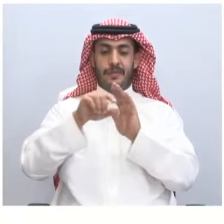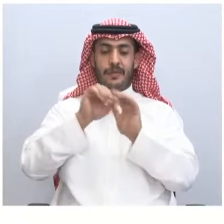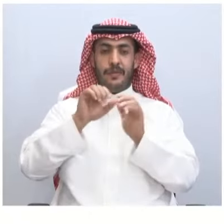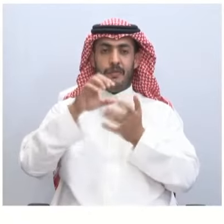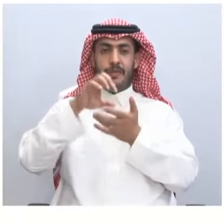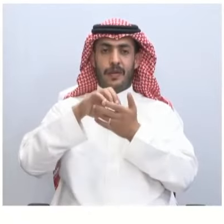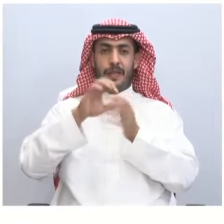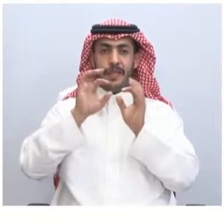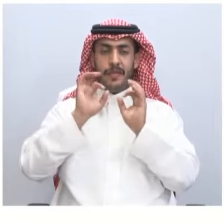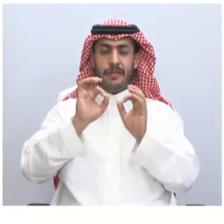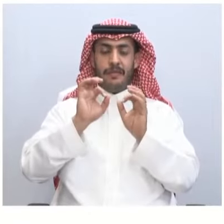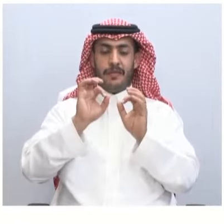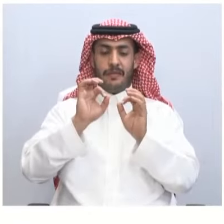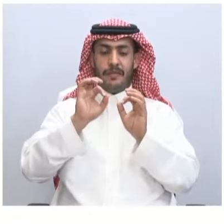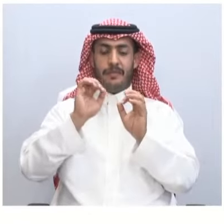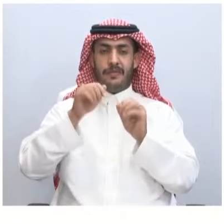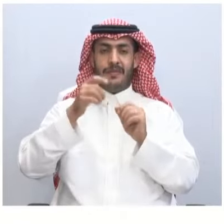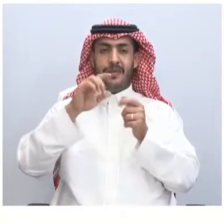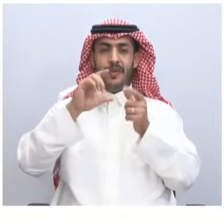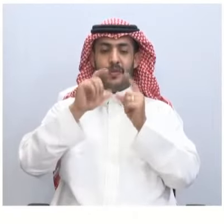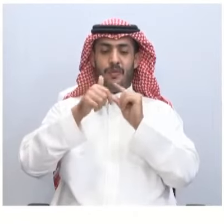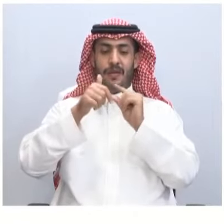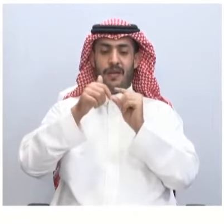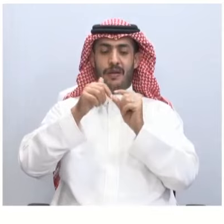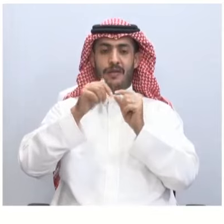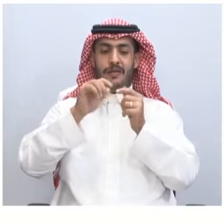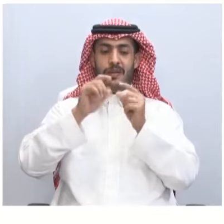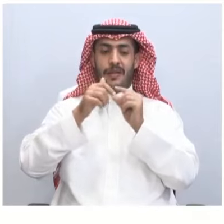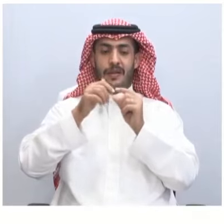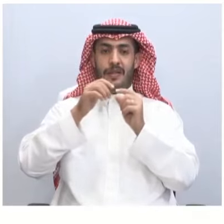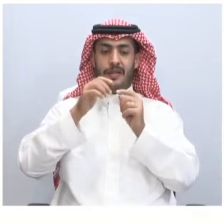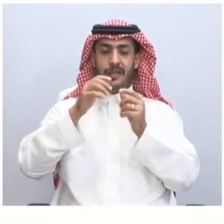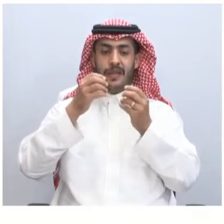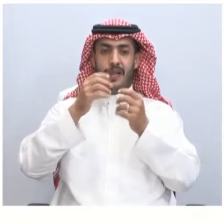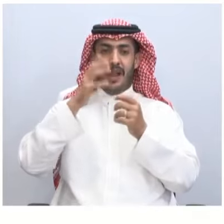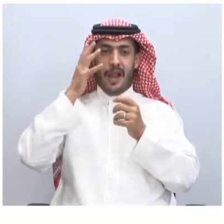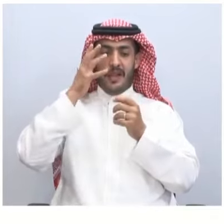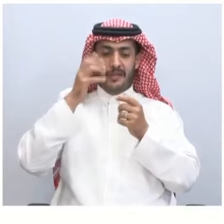مظاهر المظاهر الطبيعيه دول مجلس التعاون لدول الخليج